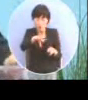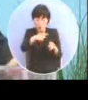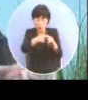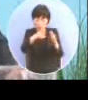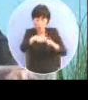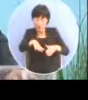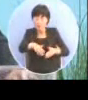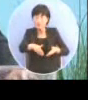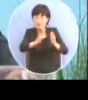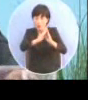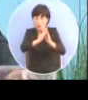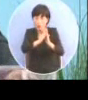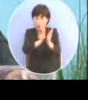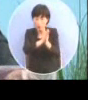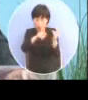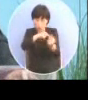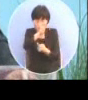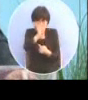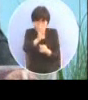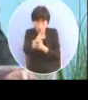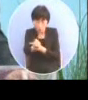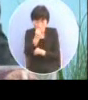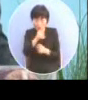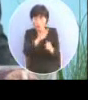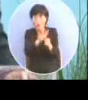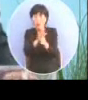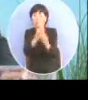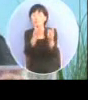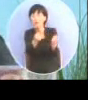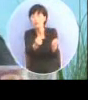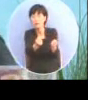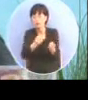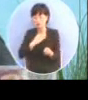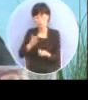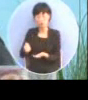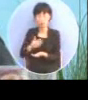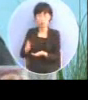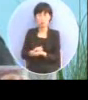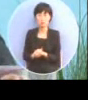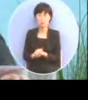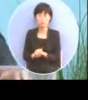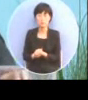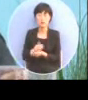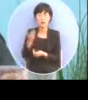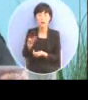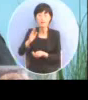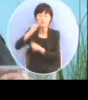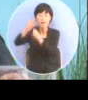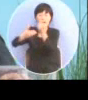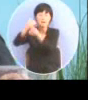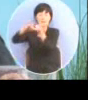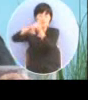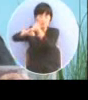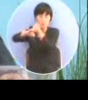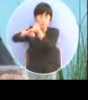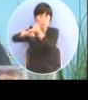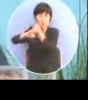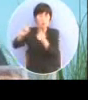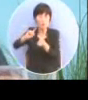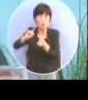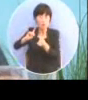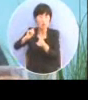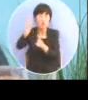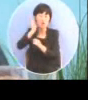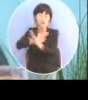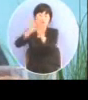dựng hội thánh họ đều có cái thực lực, có kinh tế, có lọ kia, còn tôi không có gì. 하나님께서 약속하셨어요. Nhưng mà tôi có lời hứa của Đức Chúa Trời. 내가 네게 천국 열쇠를. Ta